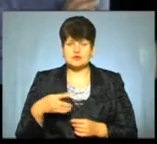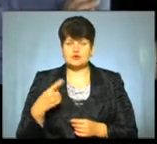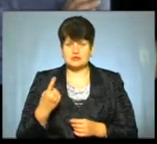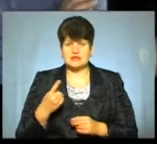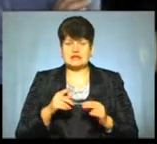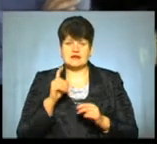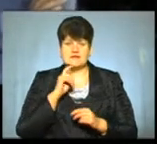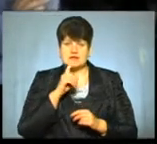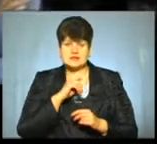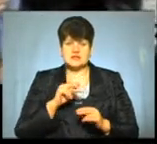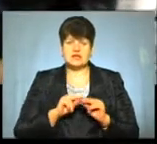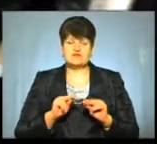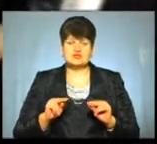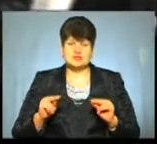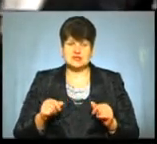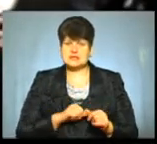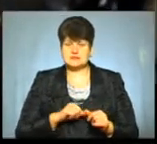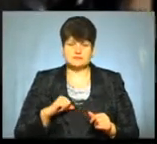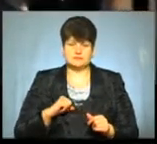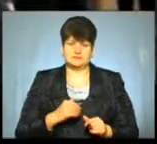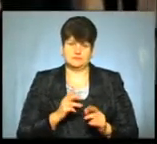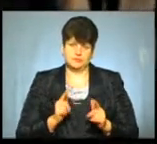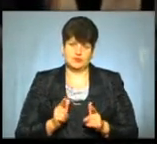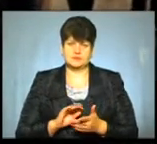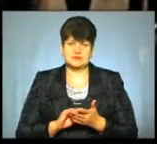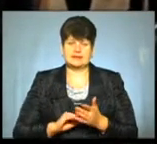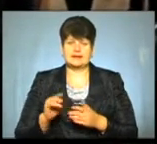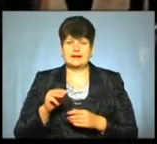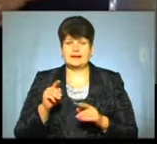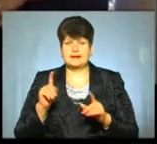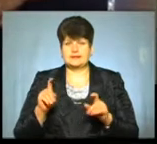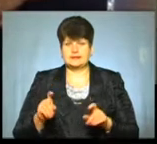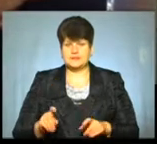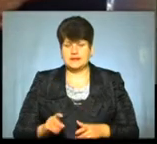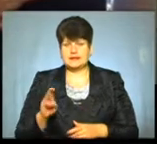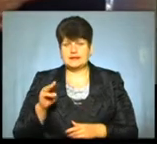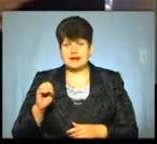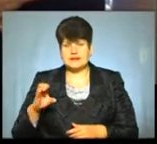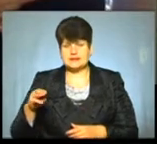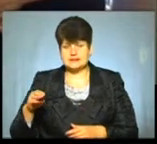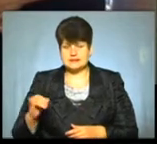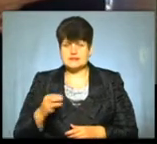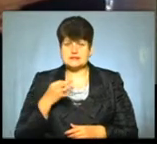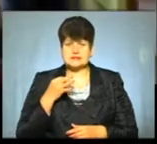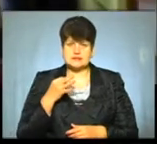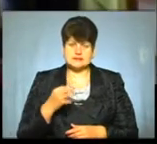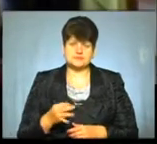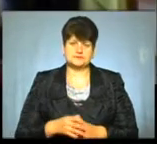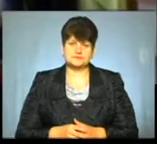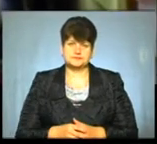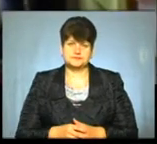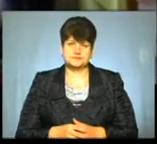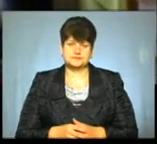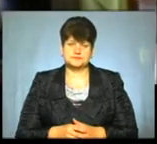41-го вінницького вчителя. Саме стільки їх добровільно погодилося написати тести, розповідає очільниця міського департаменту освіти